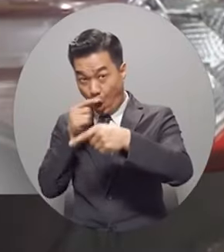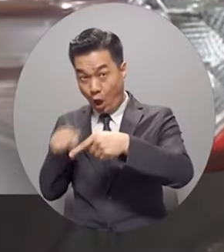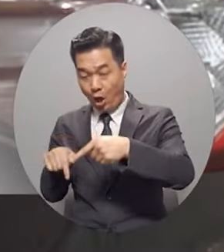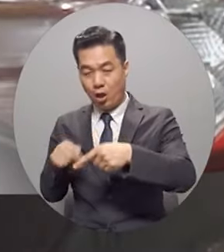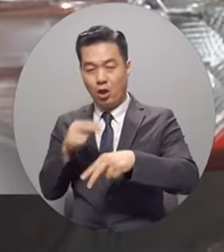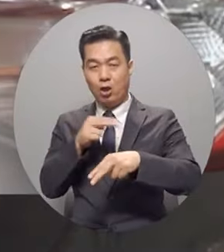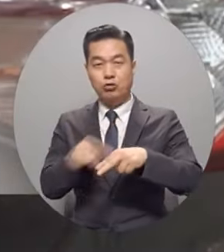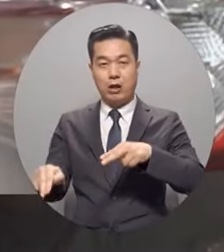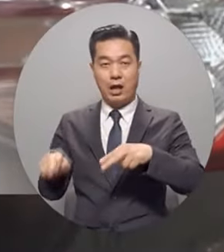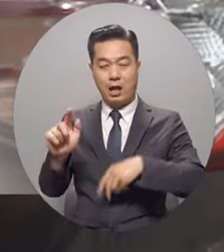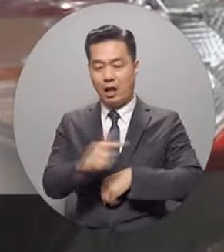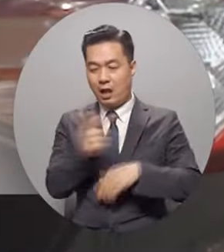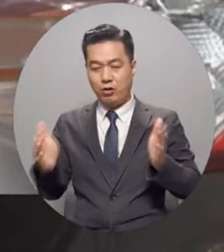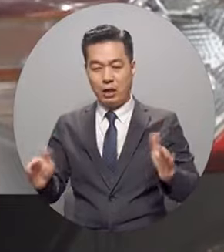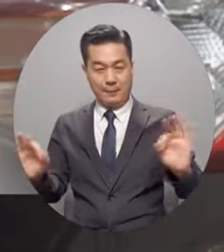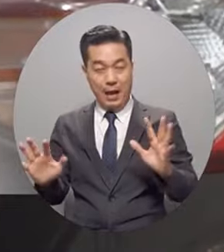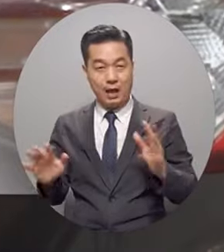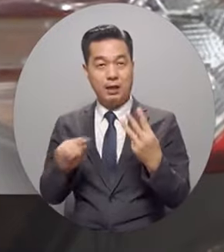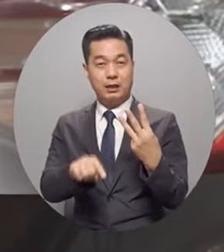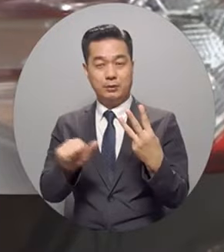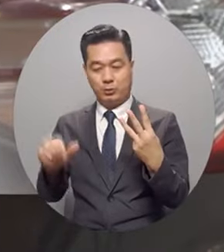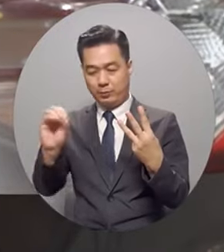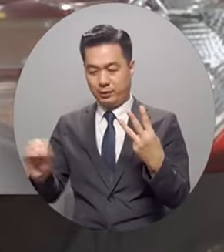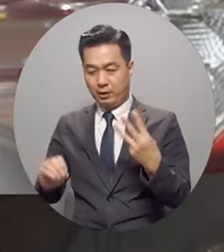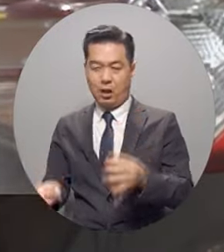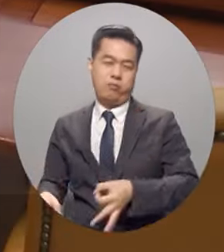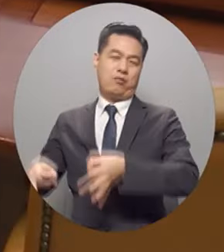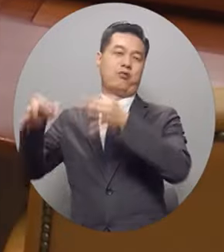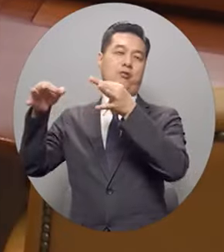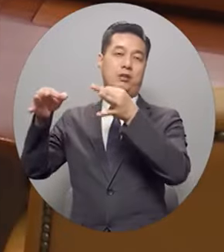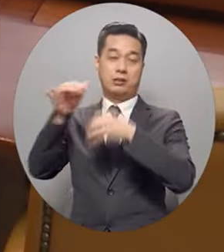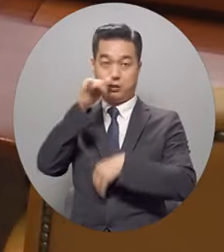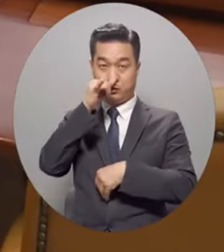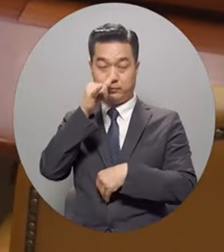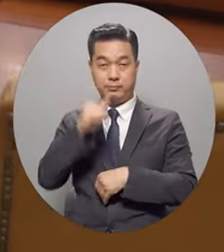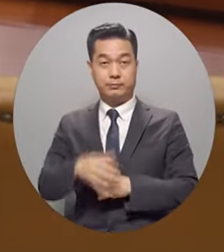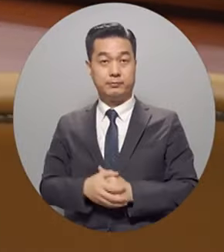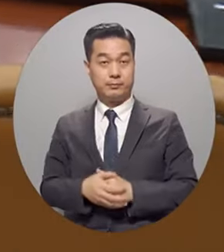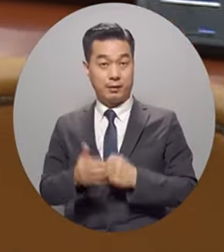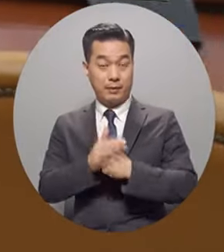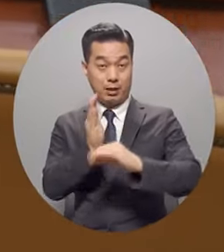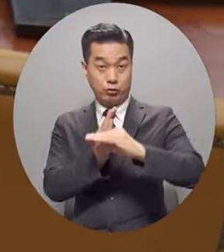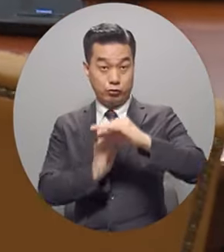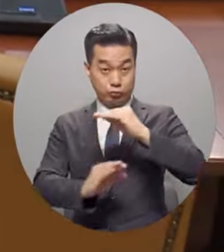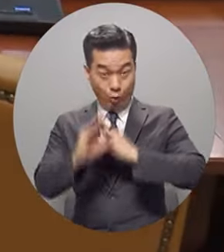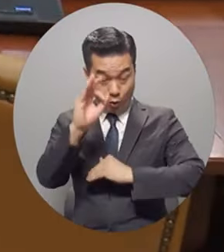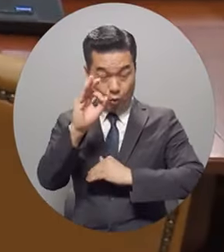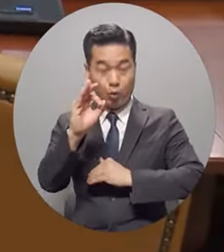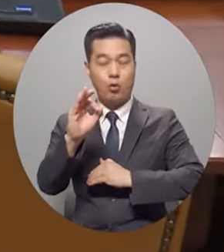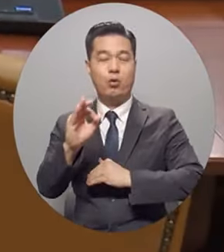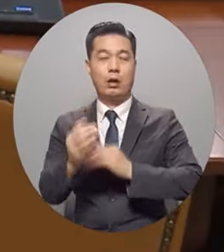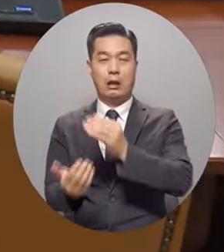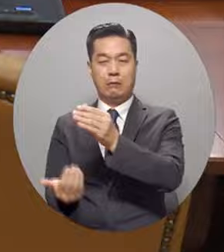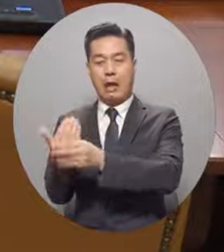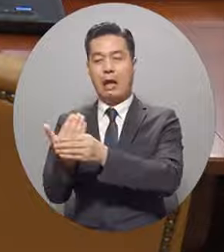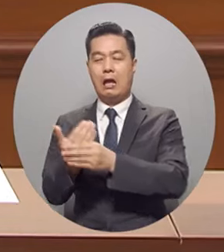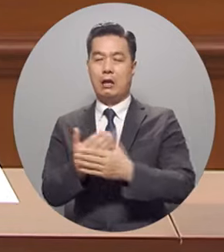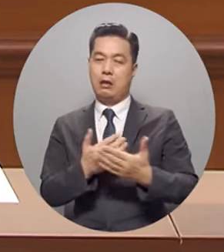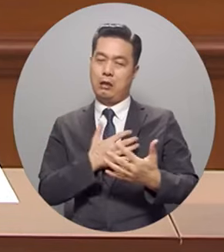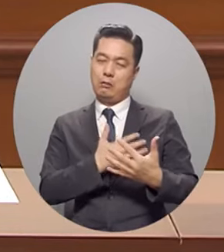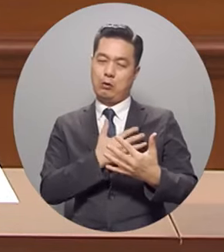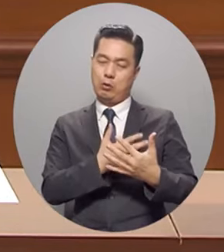국제유가는 하룻밤새 3.5% 급등했습니다. 정부는 중동발 위기가 물가 안정세의 변수로 떠오르고